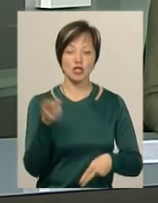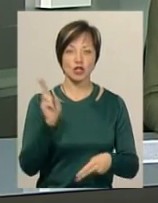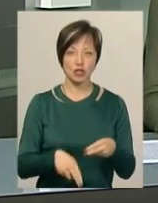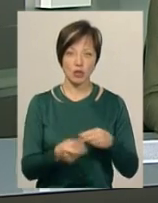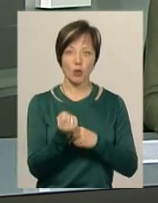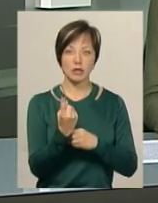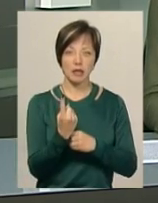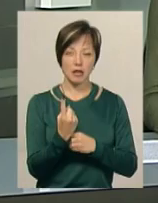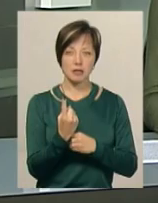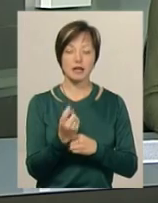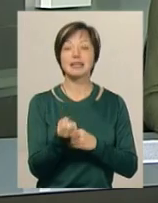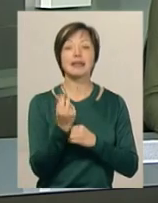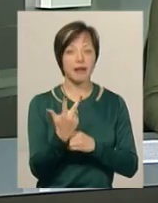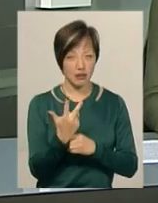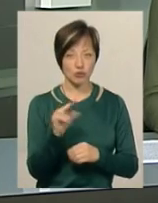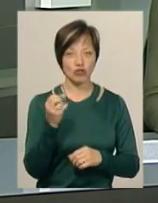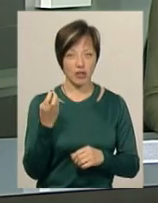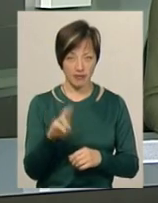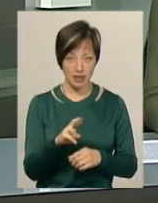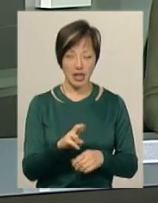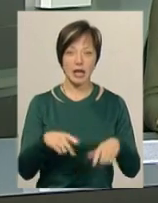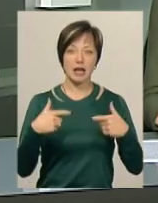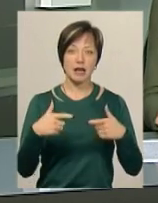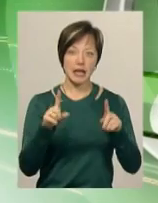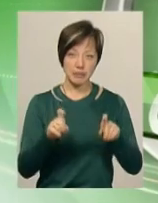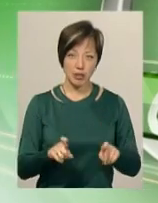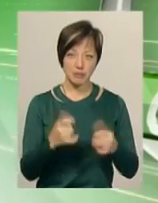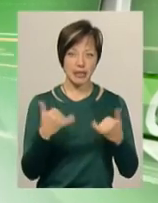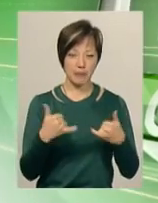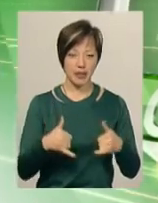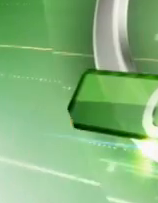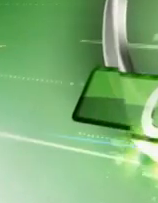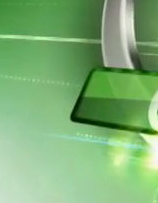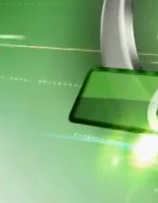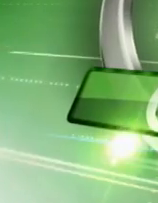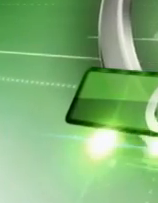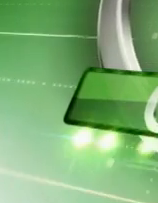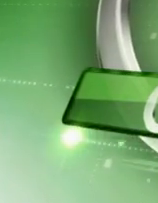Закінчиться 13 червня іспитом з хімії.